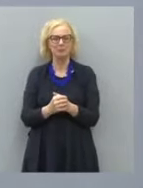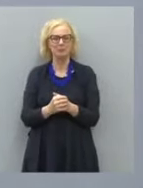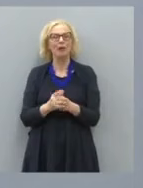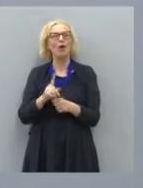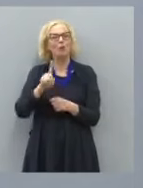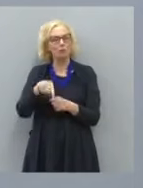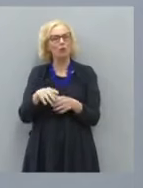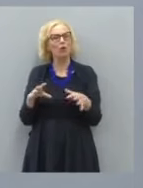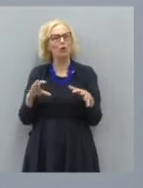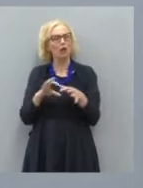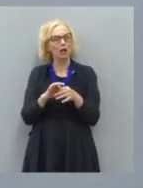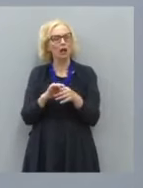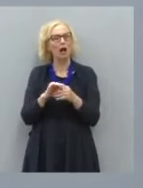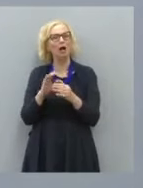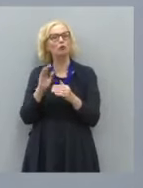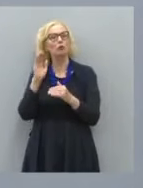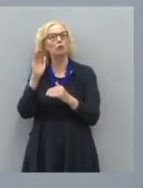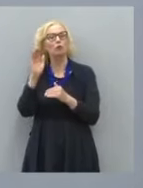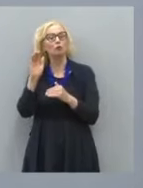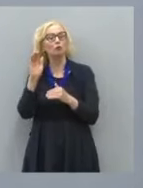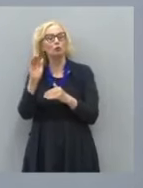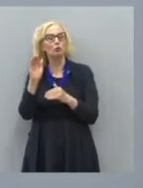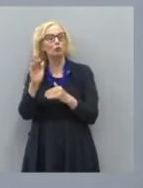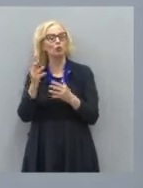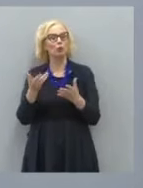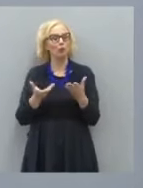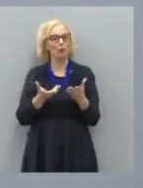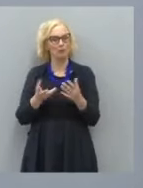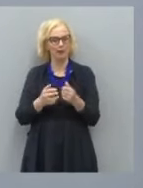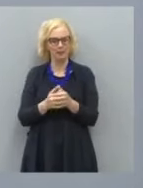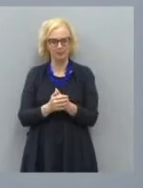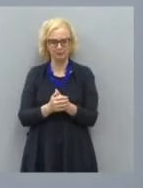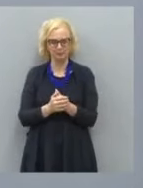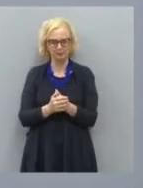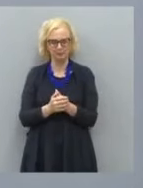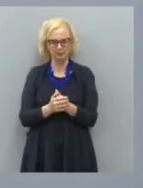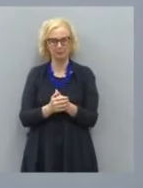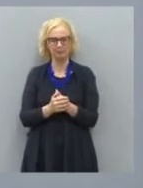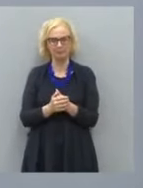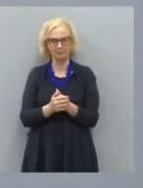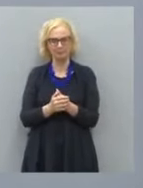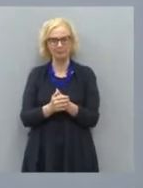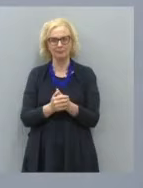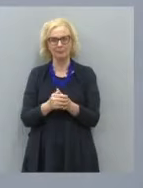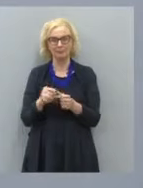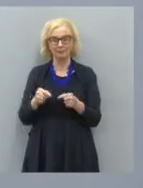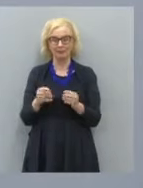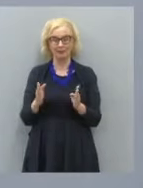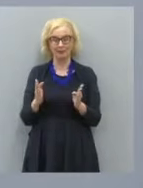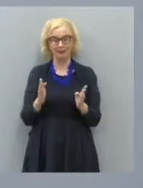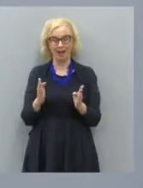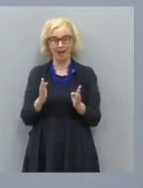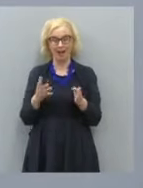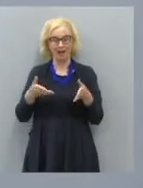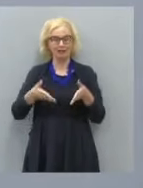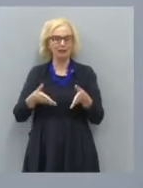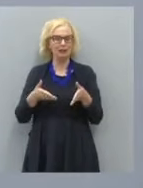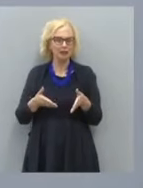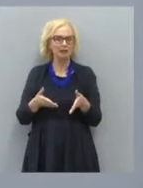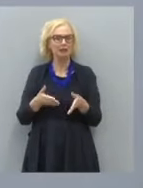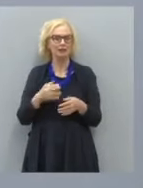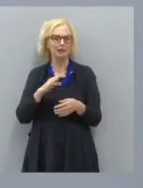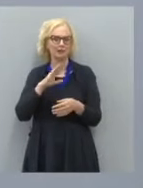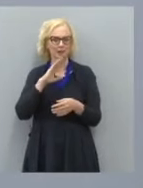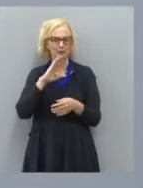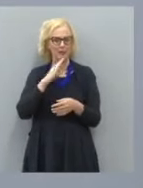sulle prospettive sulle prospettive future e indubbiamente in questa fase è fortunatamente in